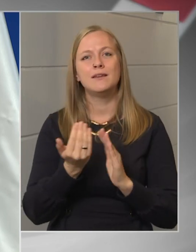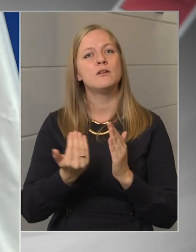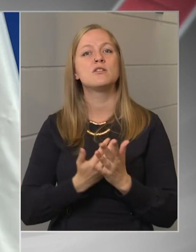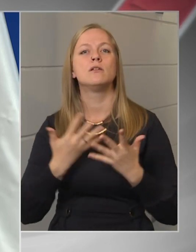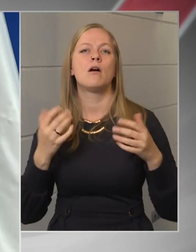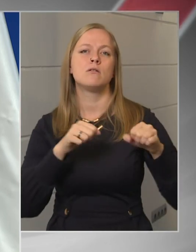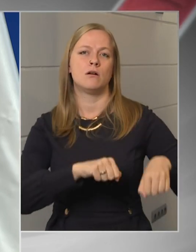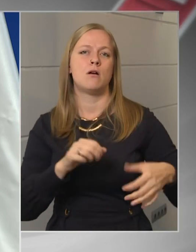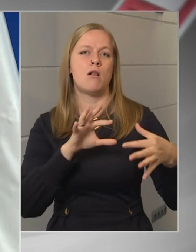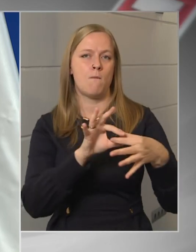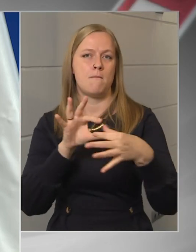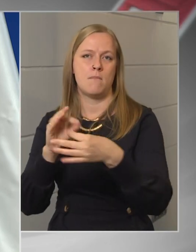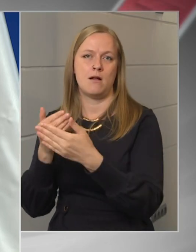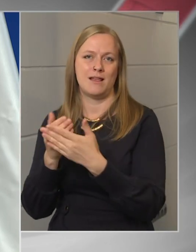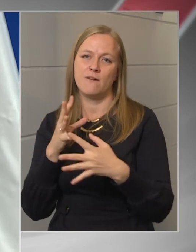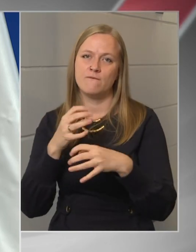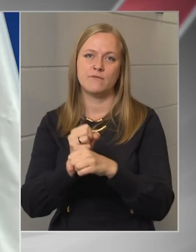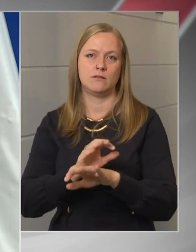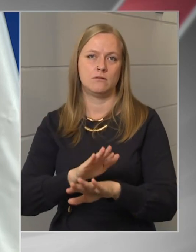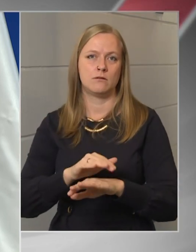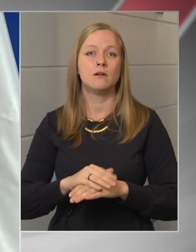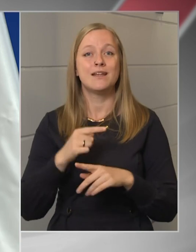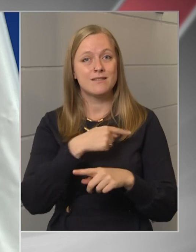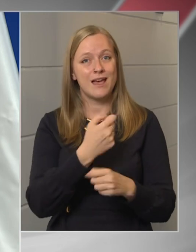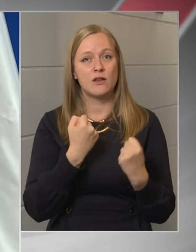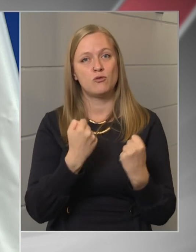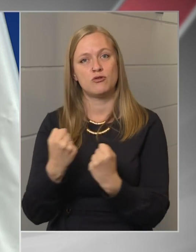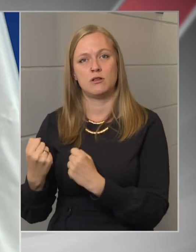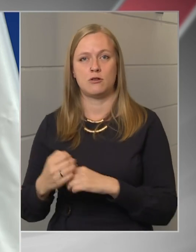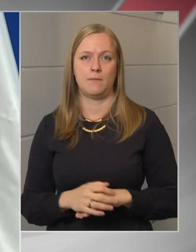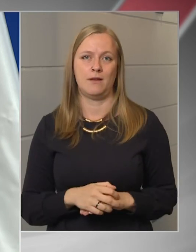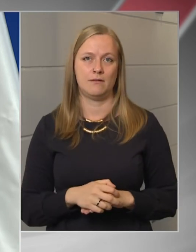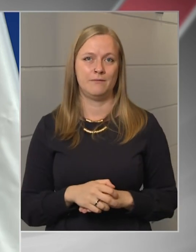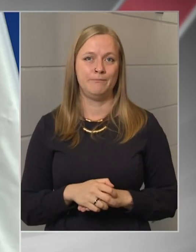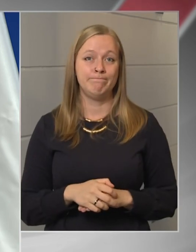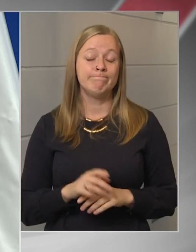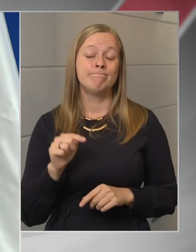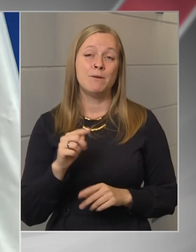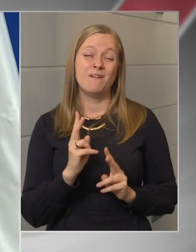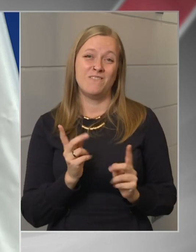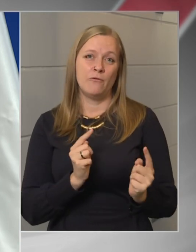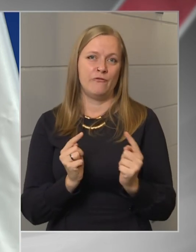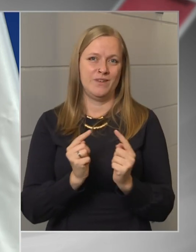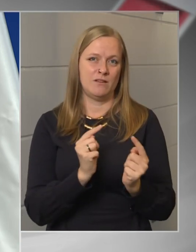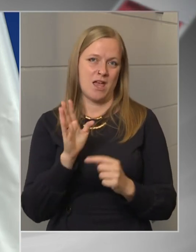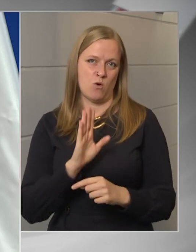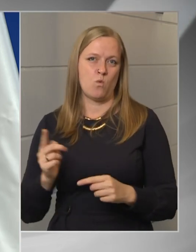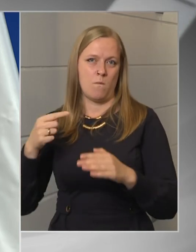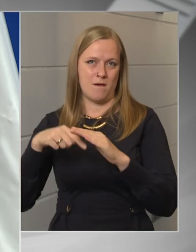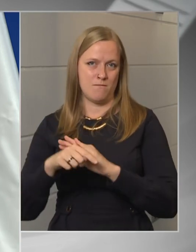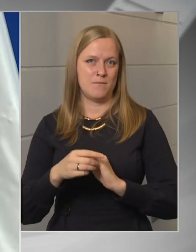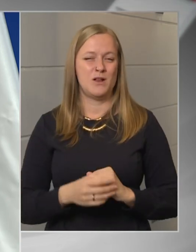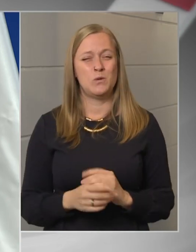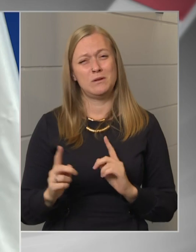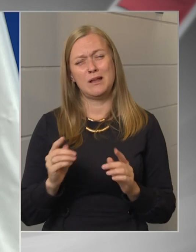nagyhatalommal tartson fenn, és ezeket erősítse meg. És miután ebben van egy vita Európában, bármint